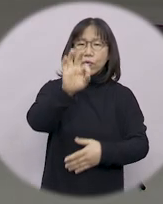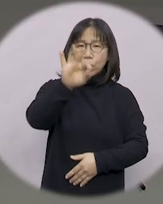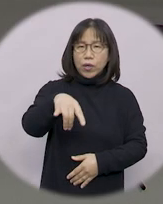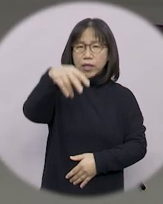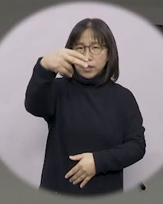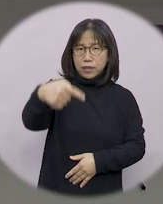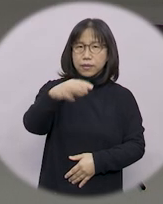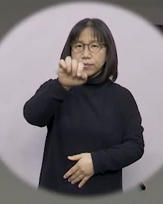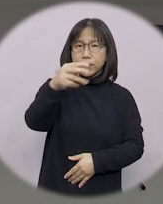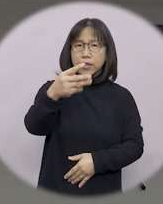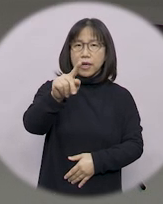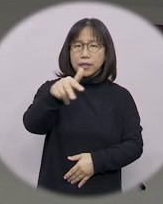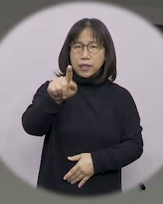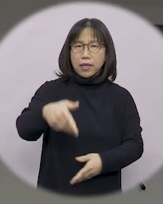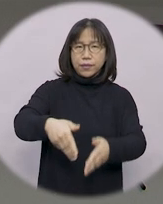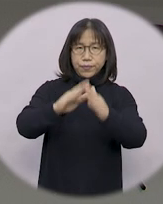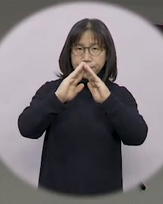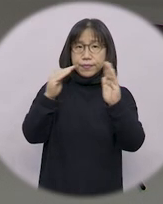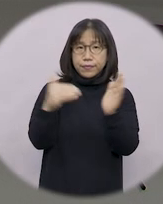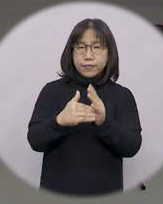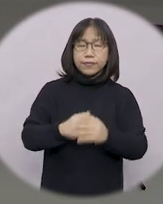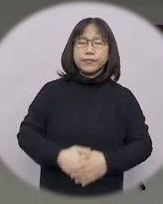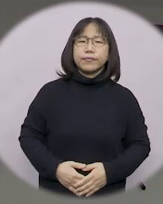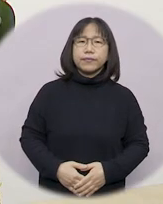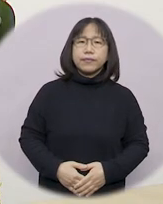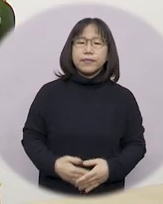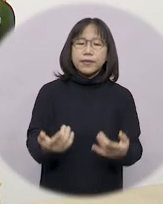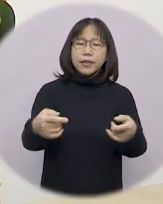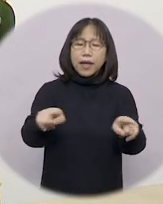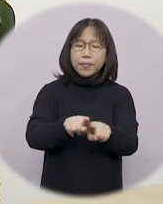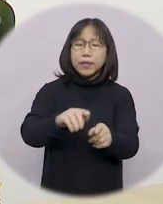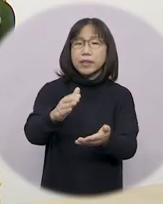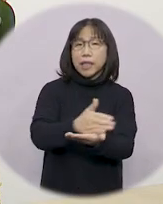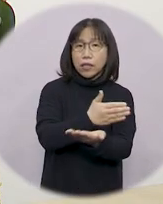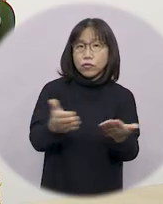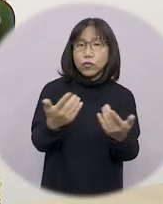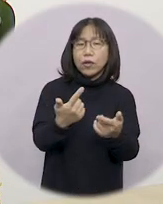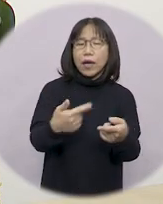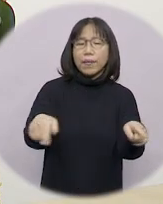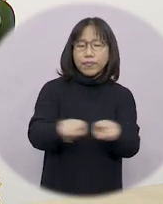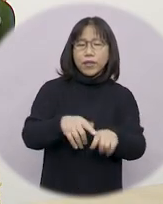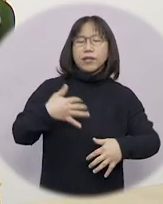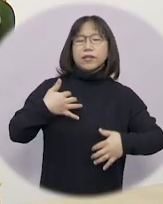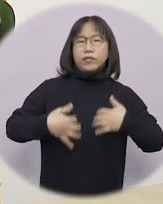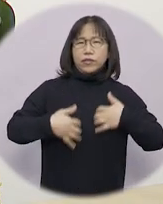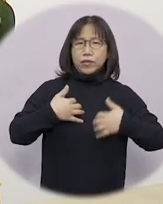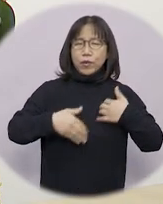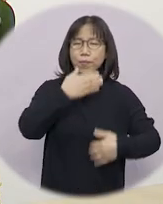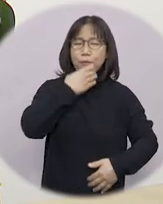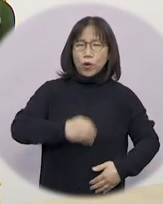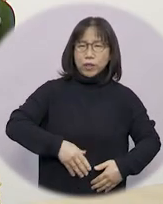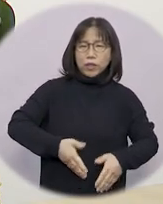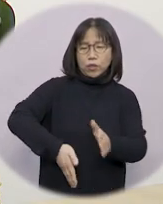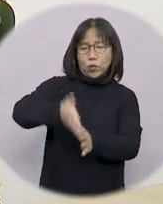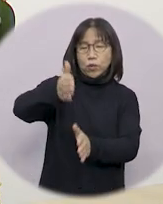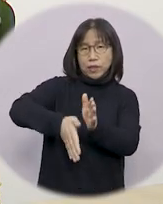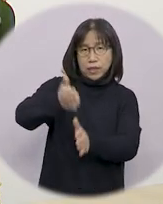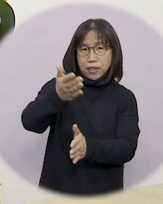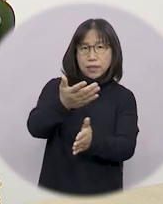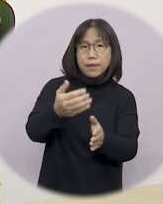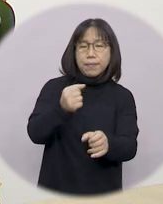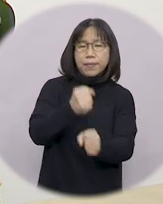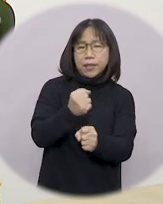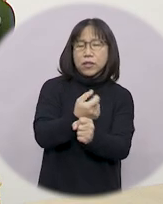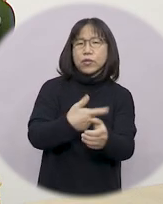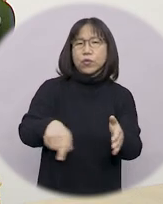를 조성해 있습니다 강소 에드 프라자 는 함께 나누고 함께 누리는 복지도시 구현을 위해 시설 간